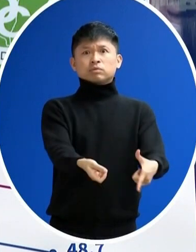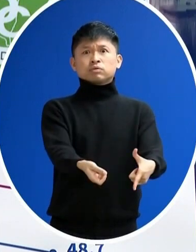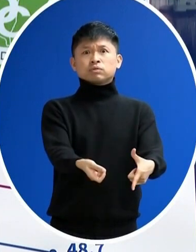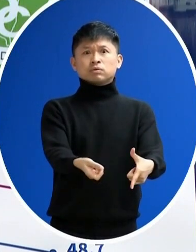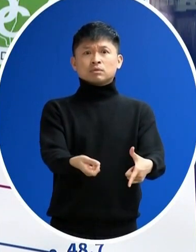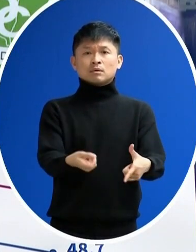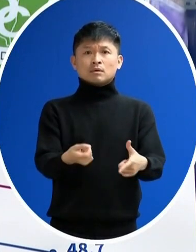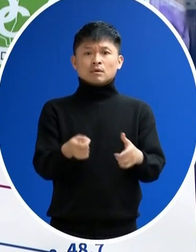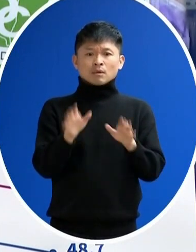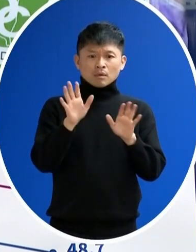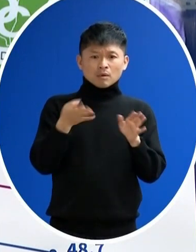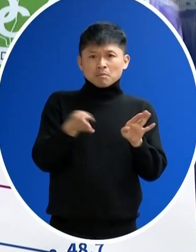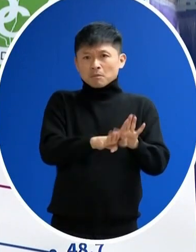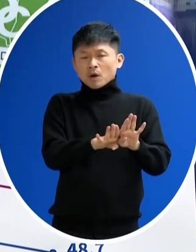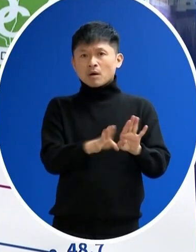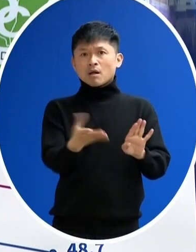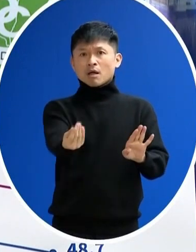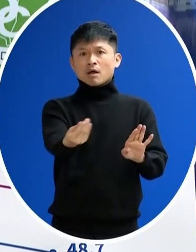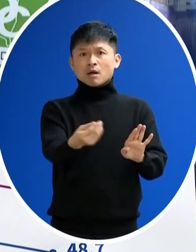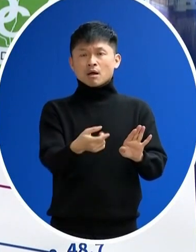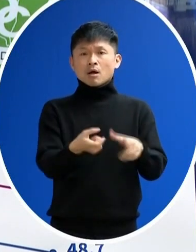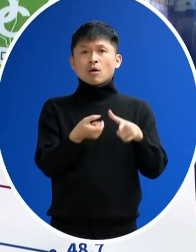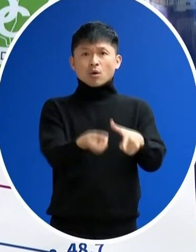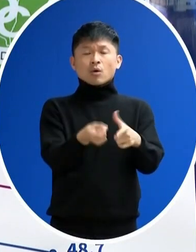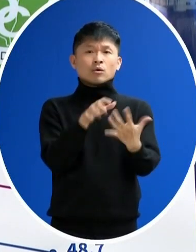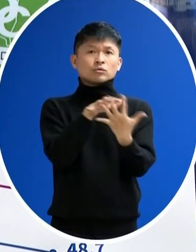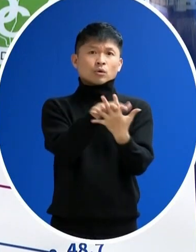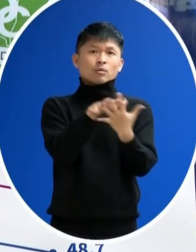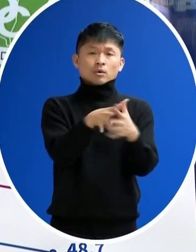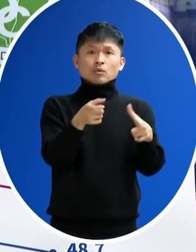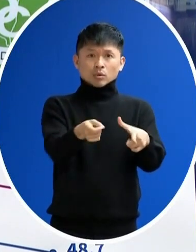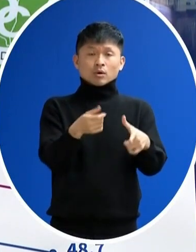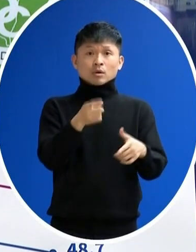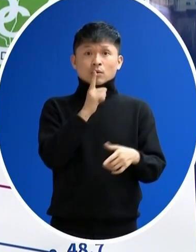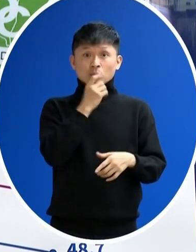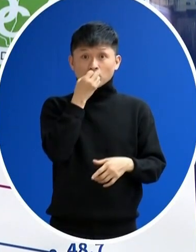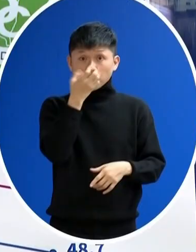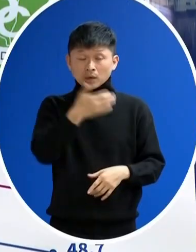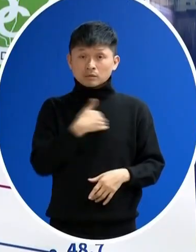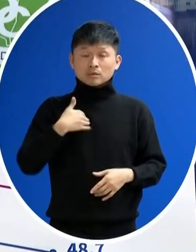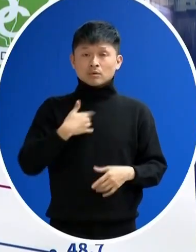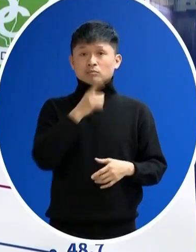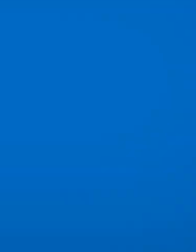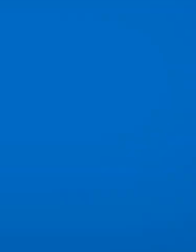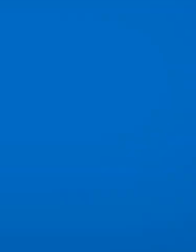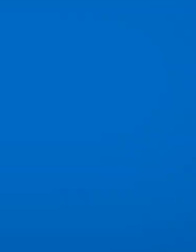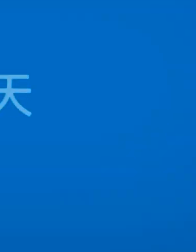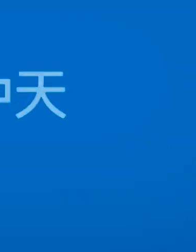透明，尽量能够透明，那能够讲的我们一定讲，嘿，能够讲一定讲。